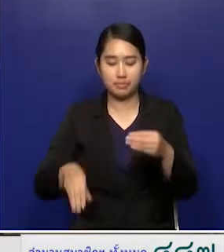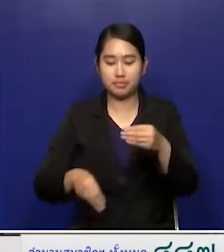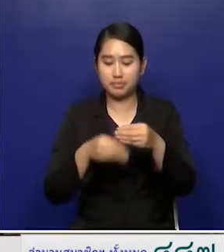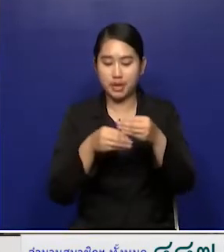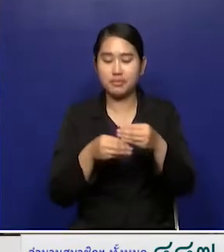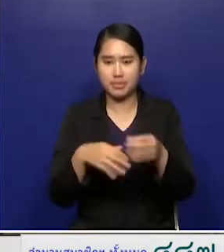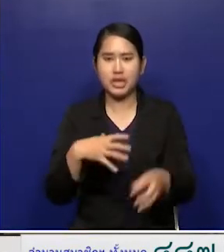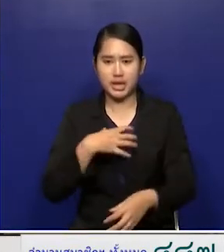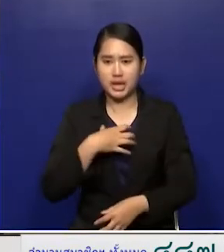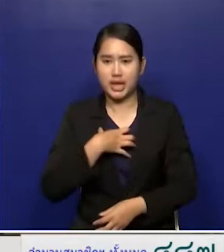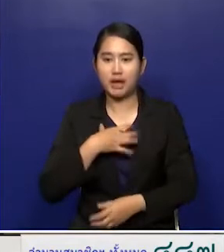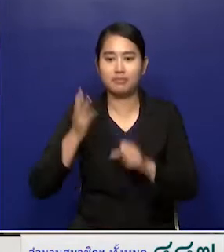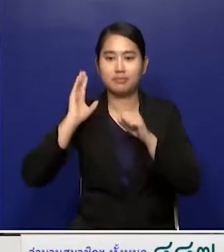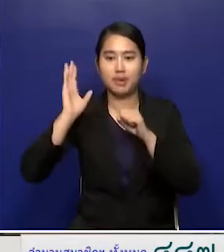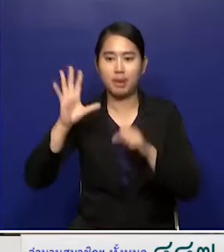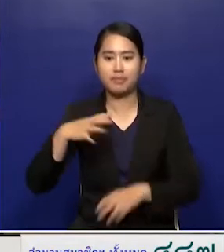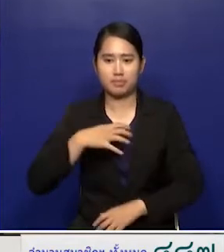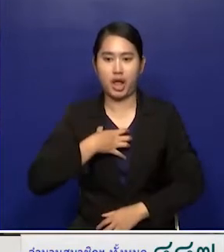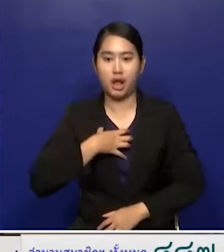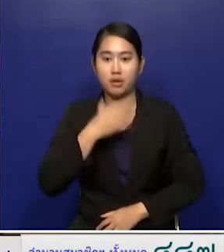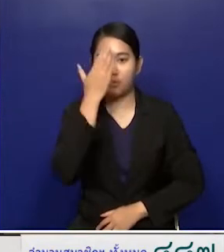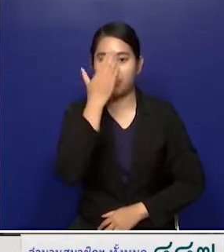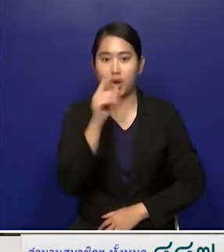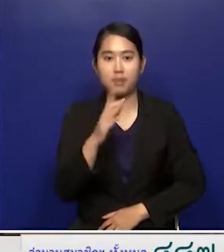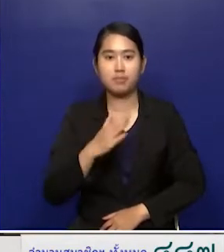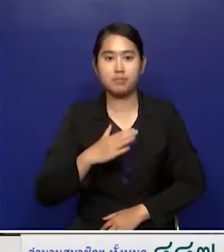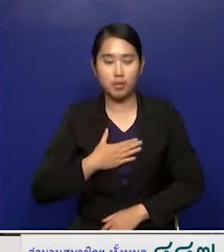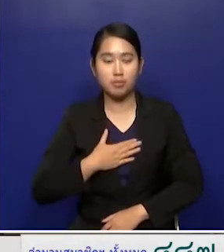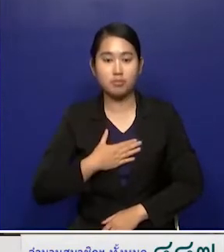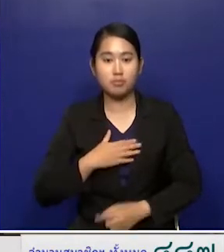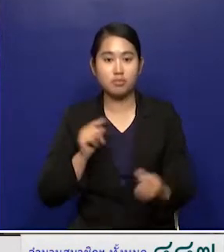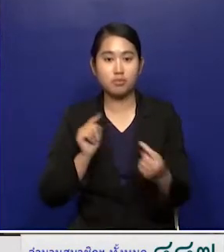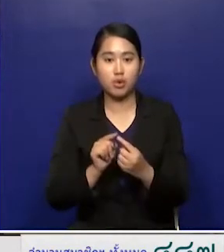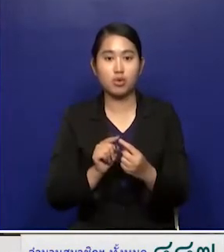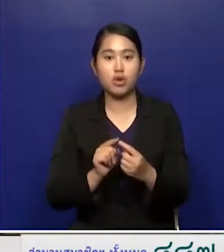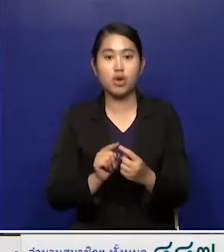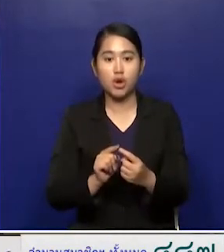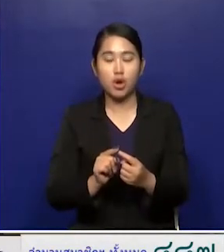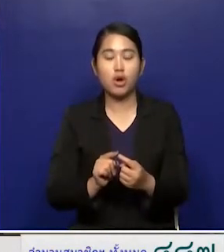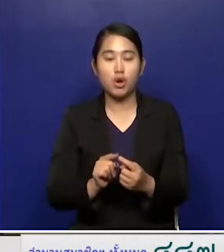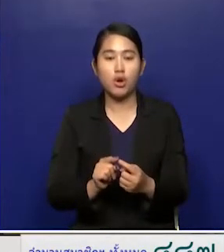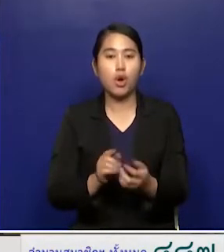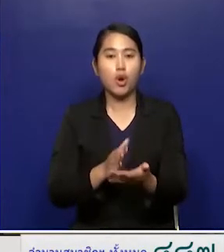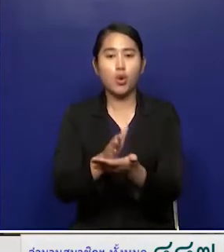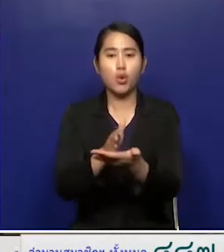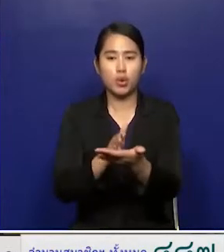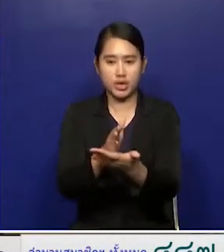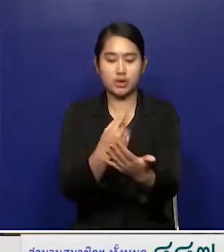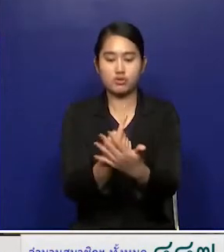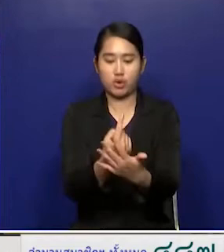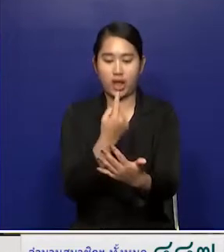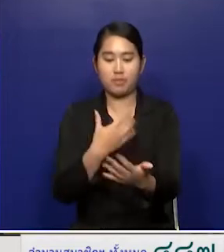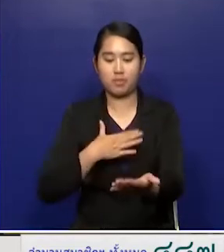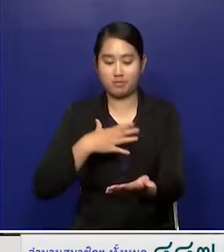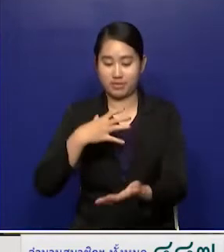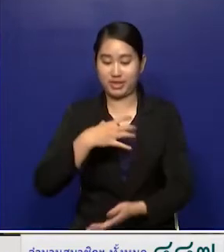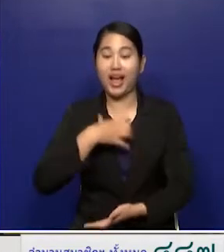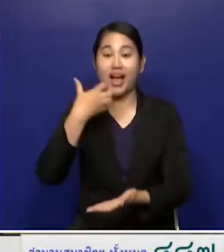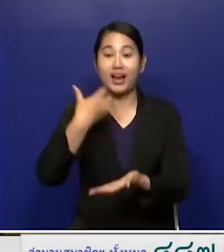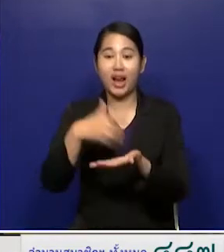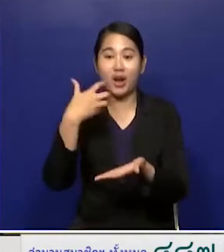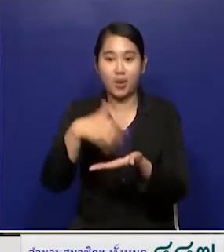จเป็ทผมตลกขึ้นยืนก็คือผมเป็นตัแทนของลกครึ่งชาติพันธ์ครั โยอยากจะนำเสนอมมมอง